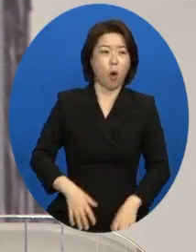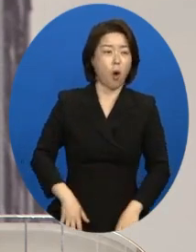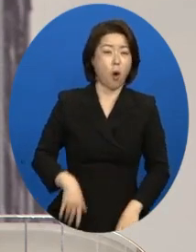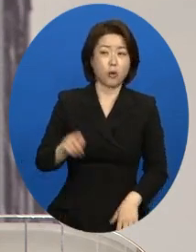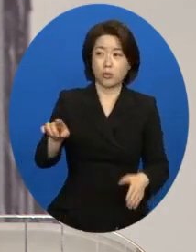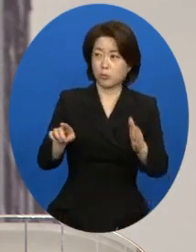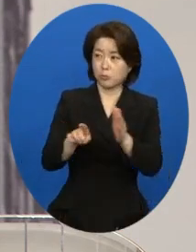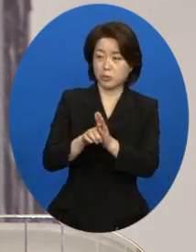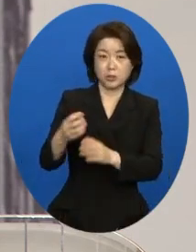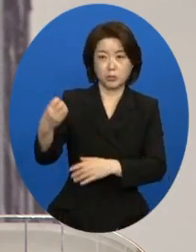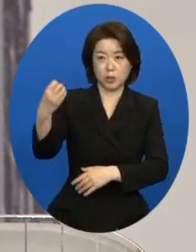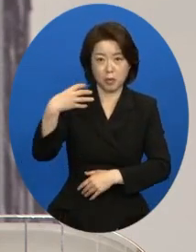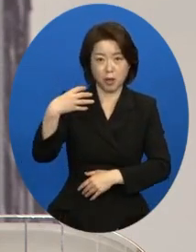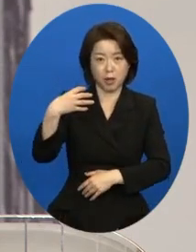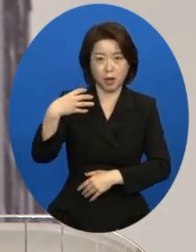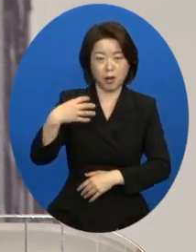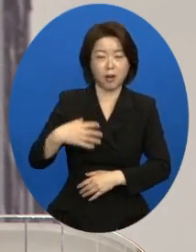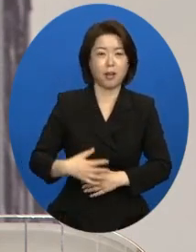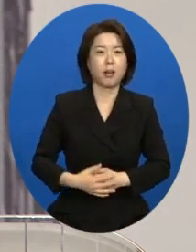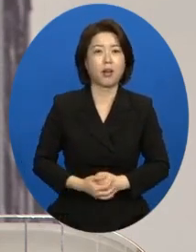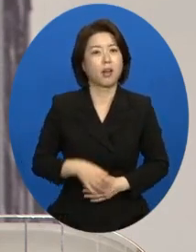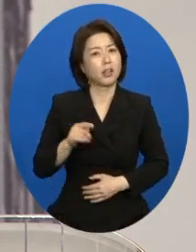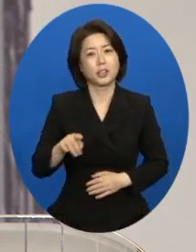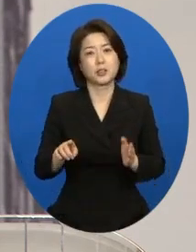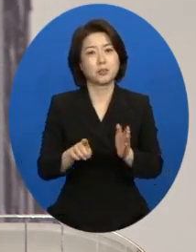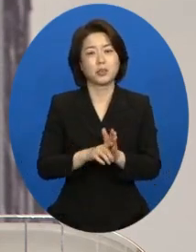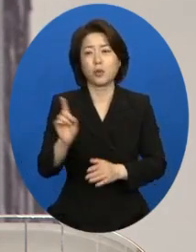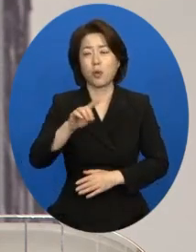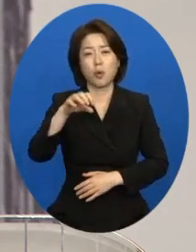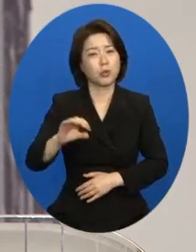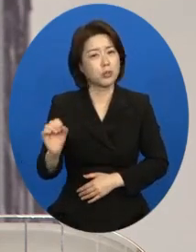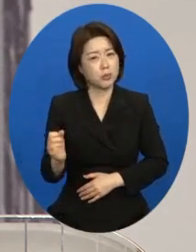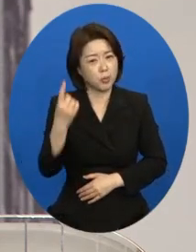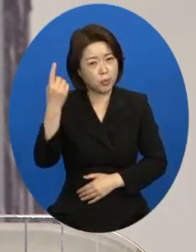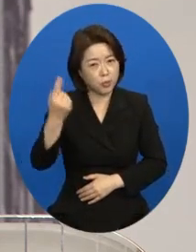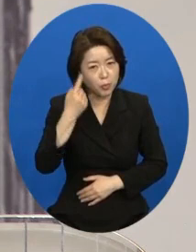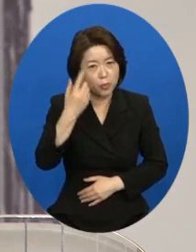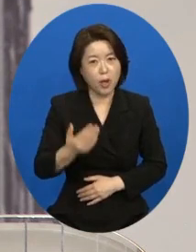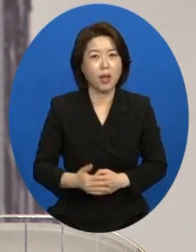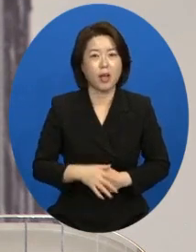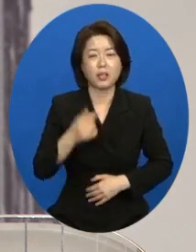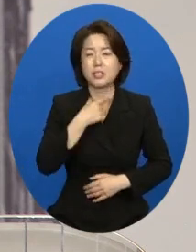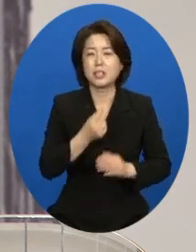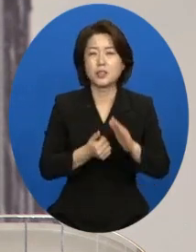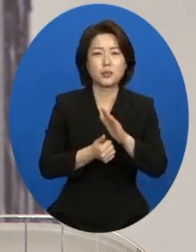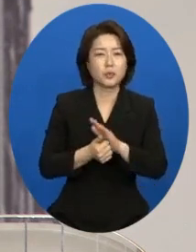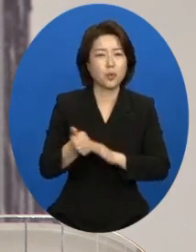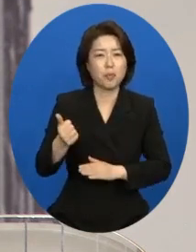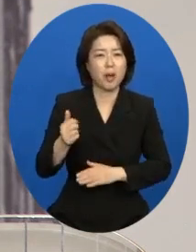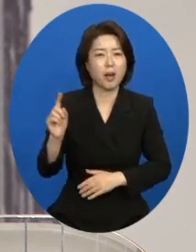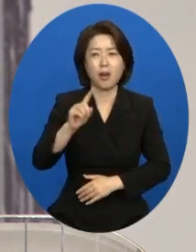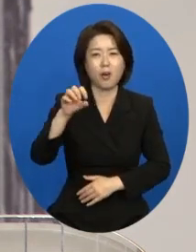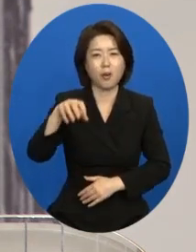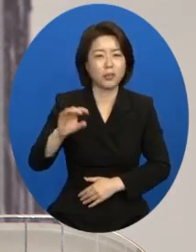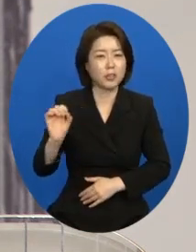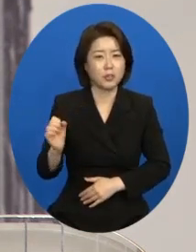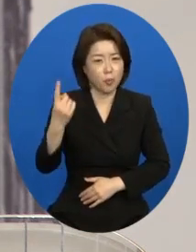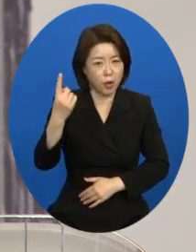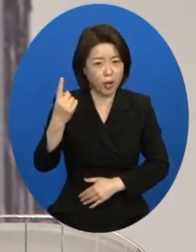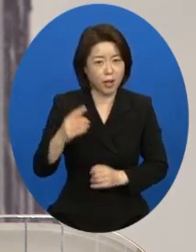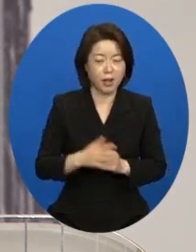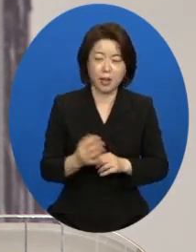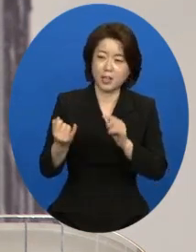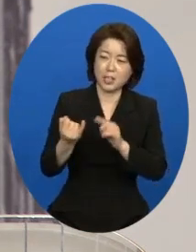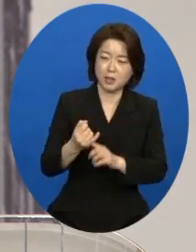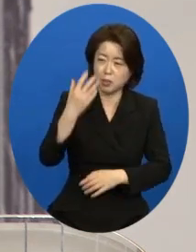말을 하시는데요, 이 믿음이 어디서 왔지? 이 소망이 어디서 온 걸까? 이분이 도대체